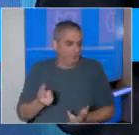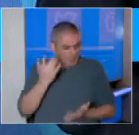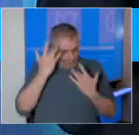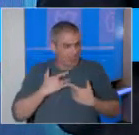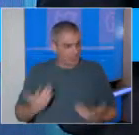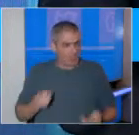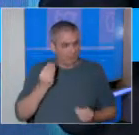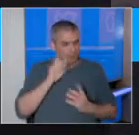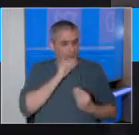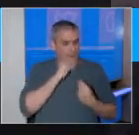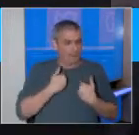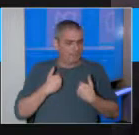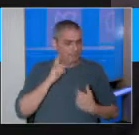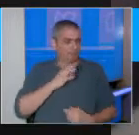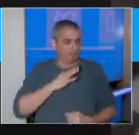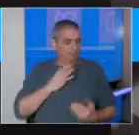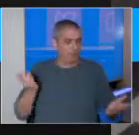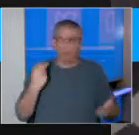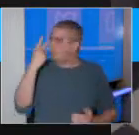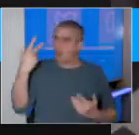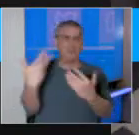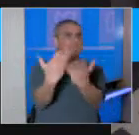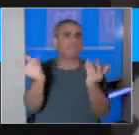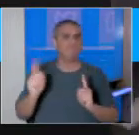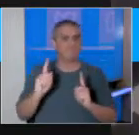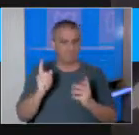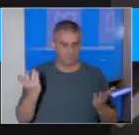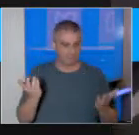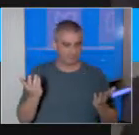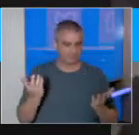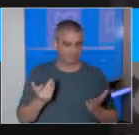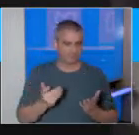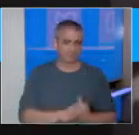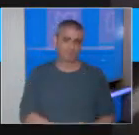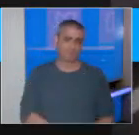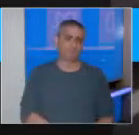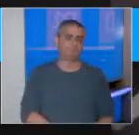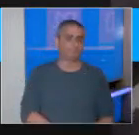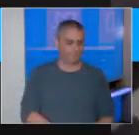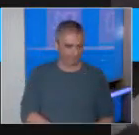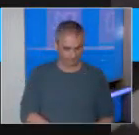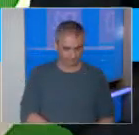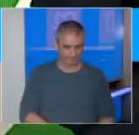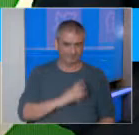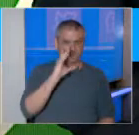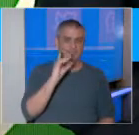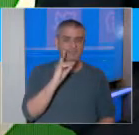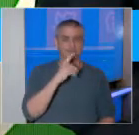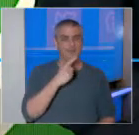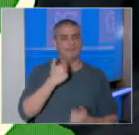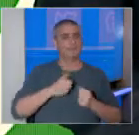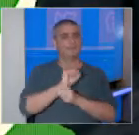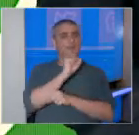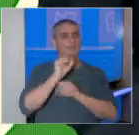לנו, מישהו צריך לדבר בשמנו ולהוביל, אני לא רואה מישהו כזה שהוא פורץ לכל העצמאים כרגע. אוקיי, דני אלחרר מרשם אחד